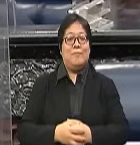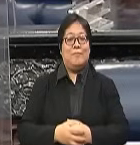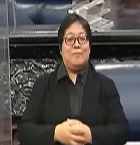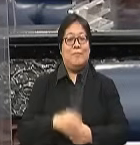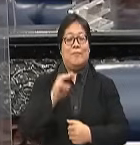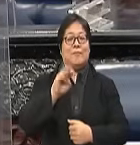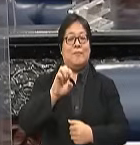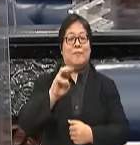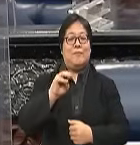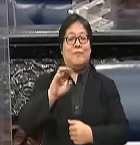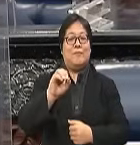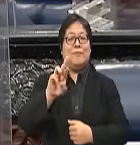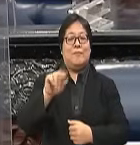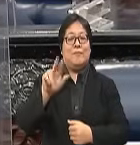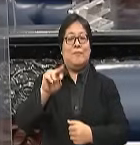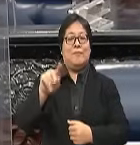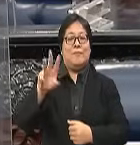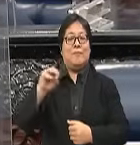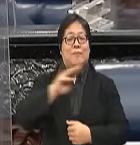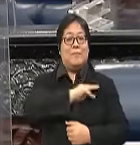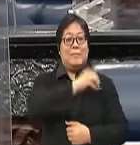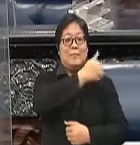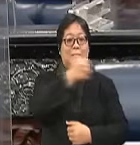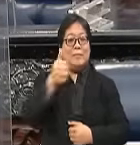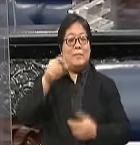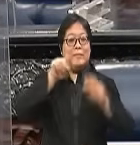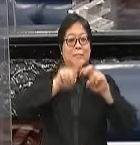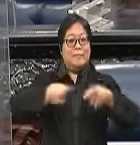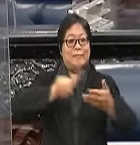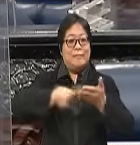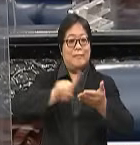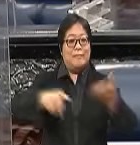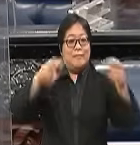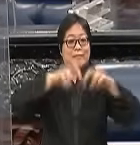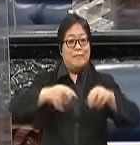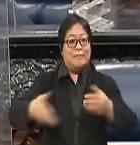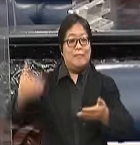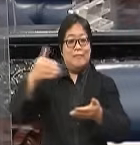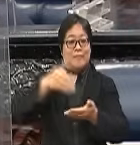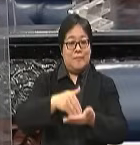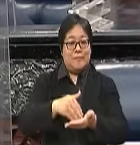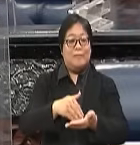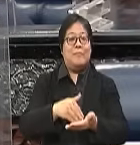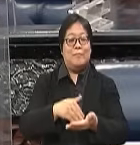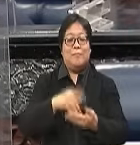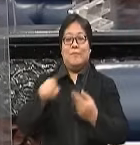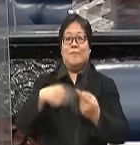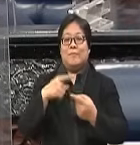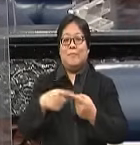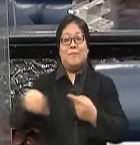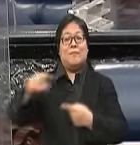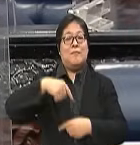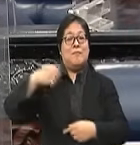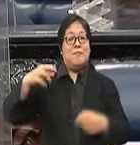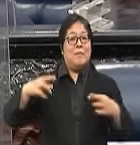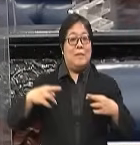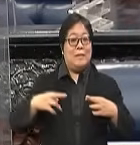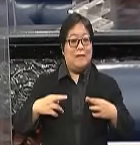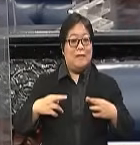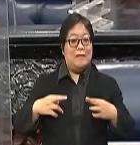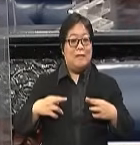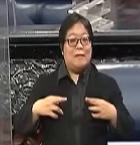memorandum jemaah menteri untuk melihat kembali Dia mengecup rinci